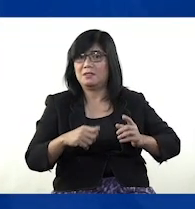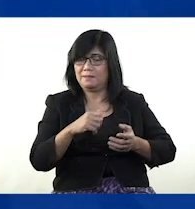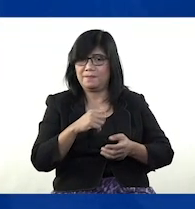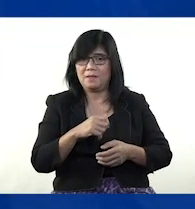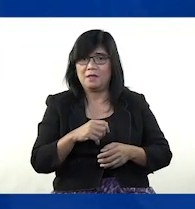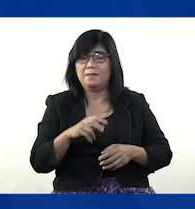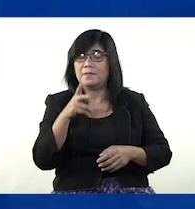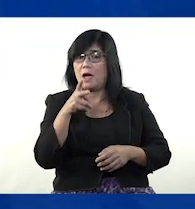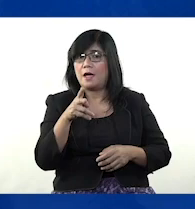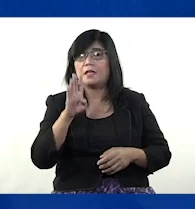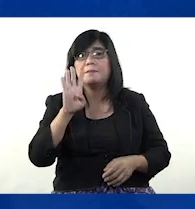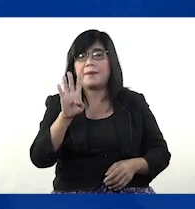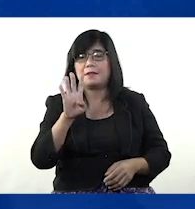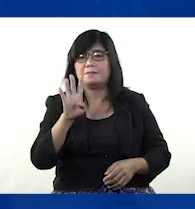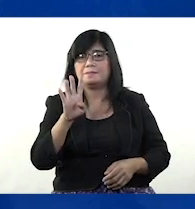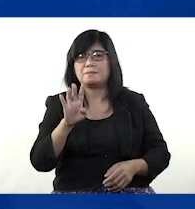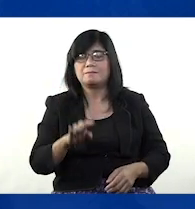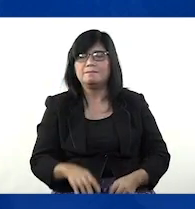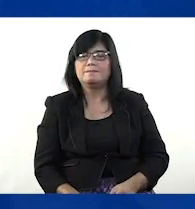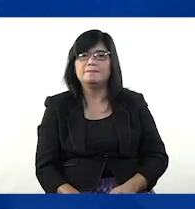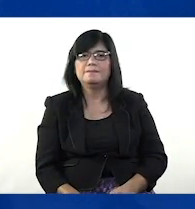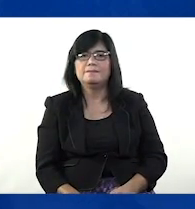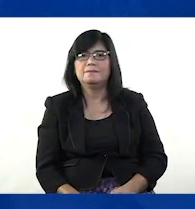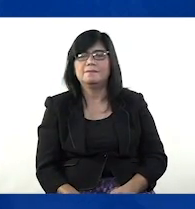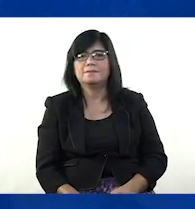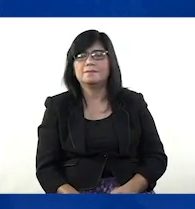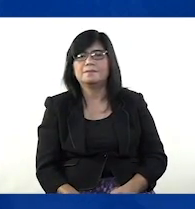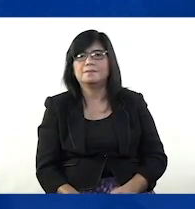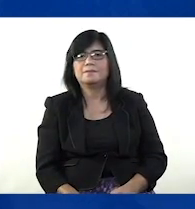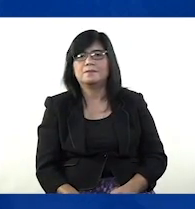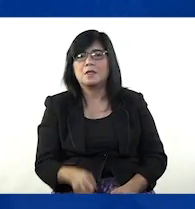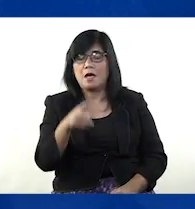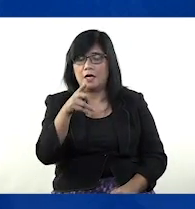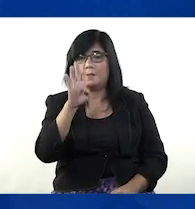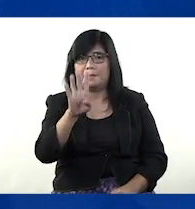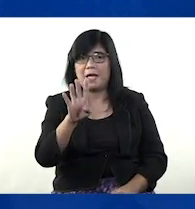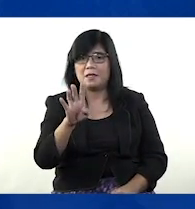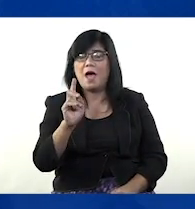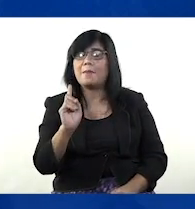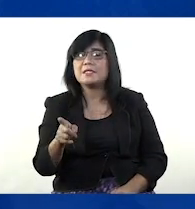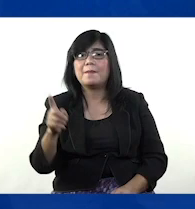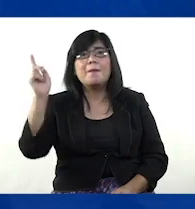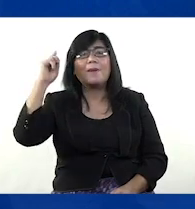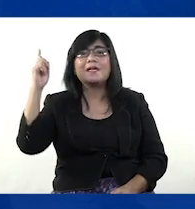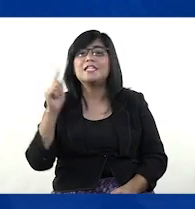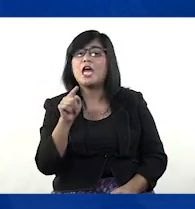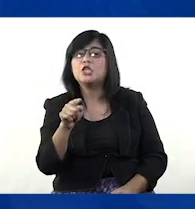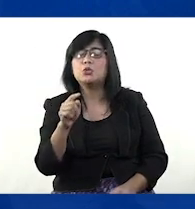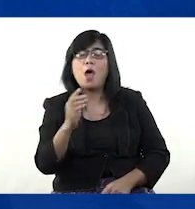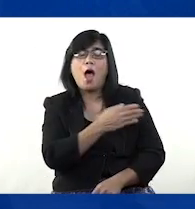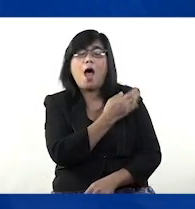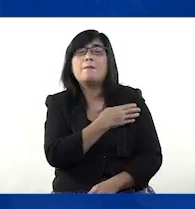ke-4 masih kurang jelas saya nggak ngerti lagi hai tempat bilang karena pemerintah lah hamba Allah untuk